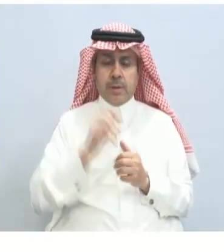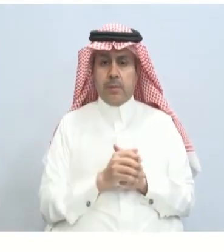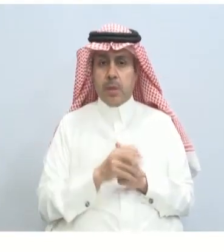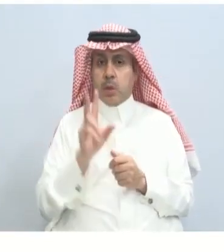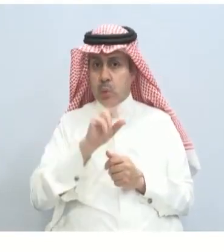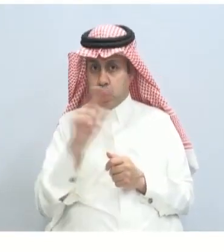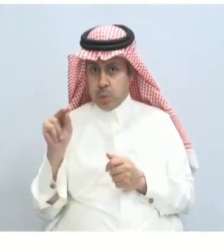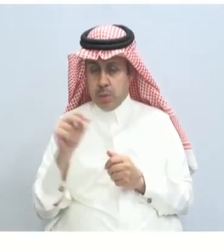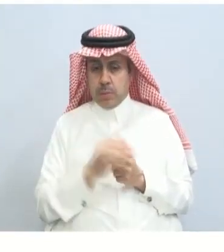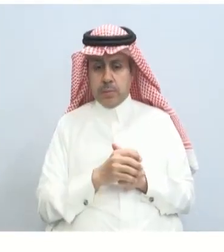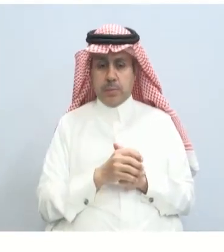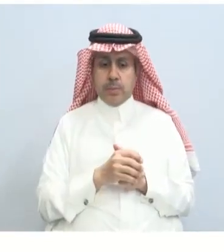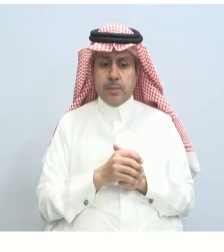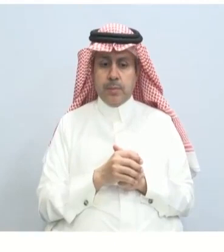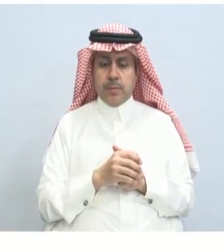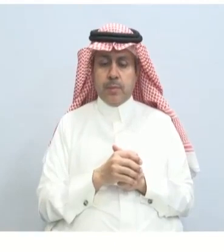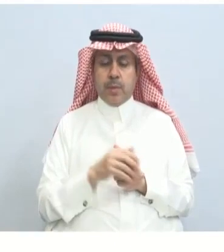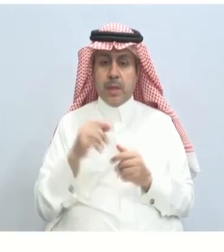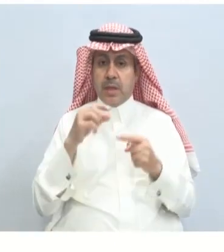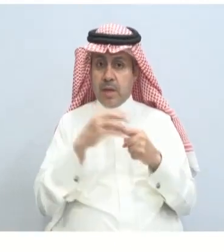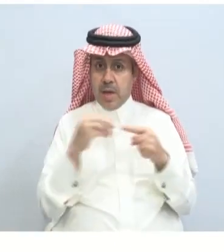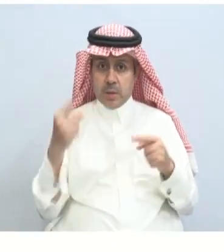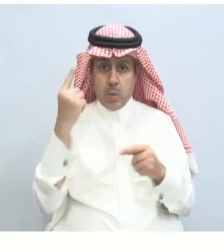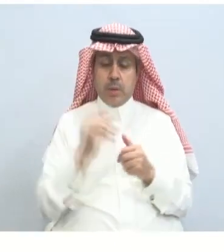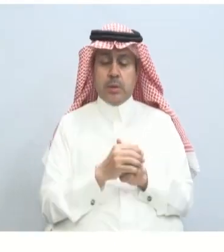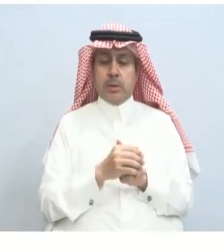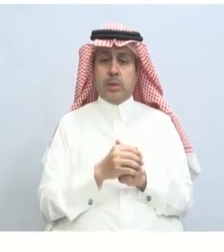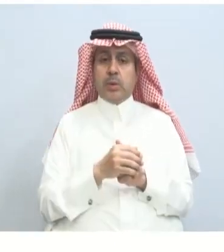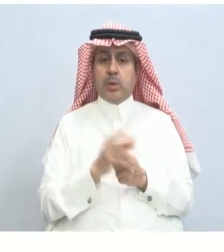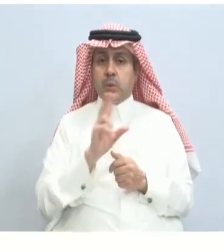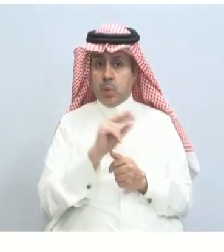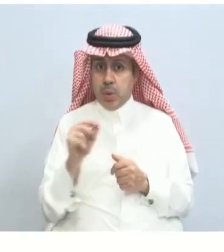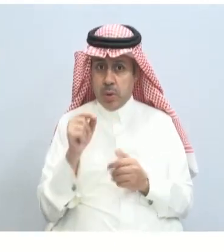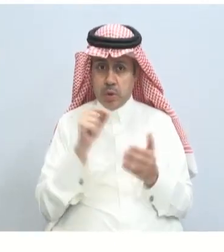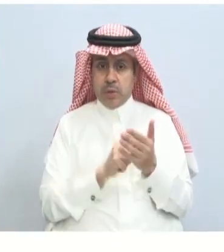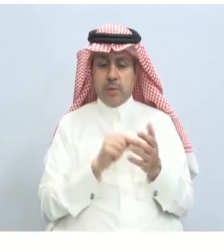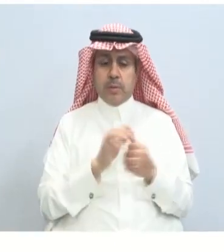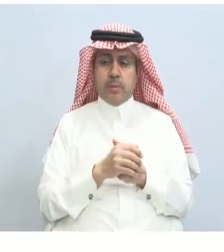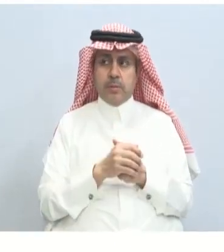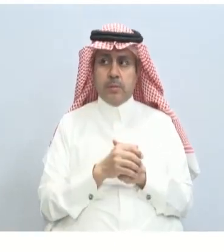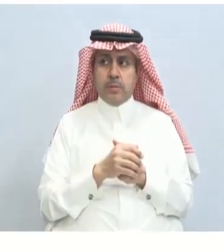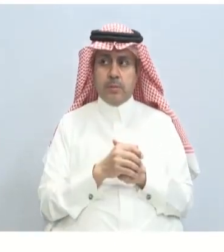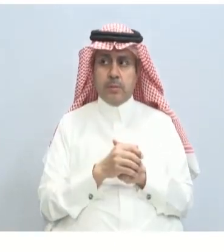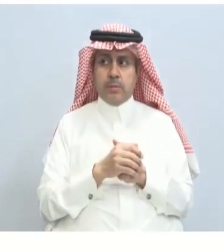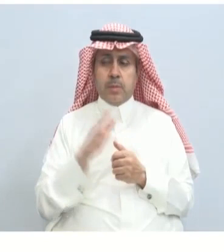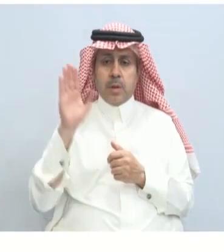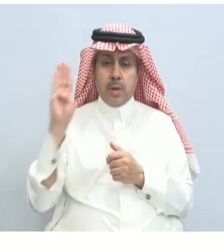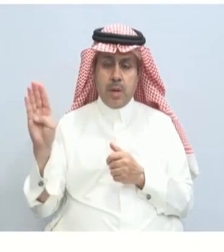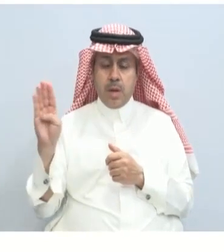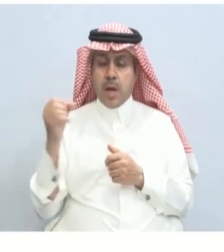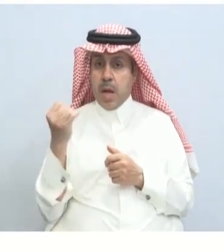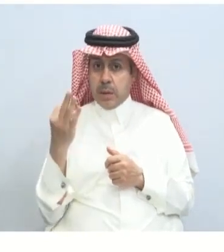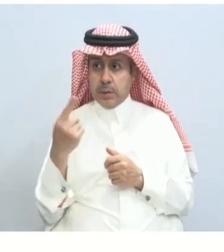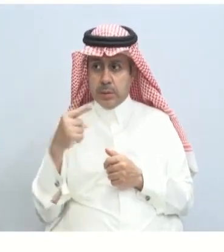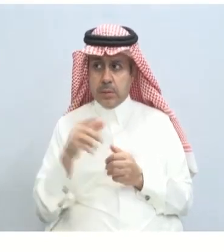تساوي عفوا سا ثيتا ناقص واح يساوي الصفر طبعا قاللك اذا كان قياس يتا بالراديان وكان ك عددا